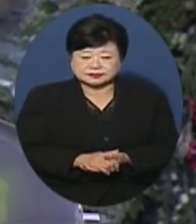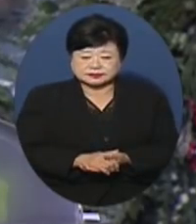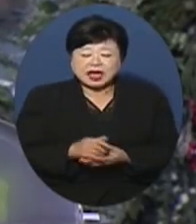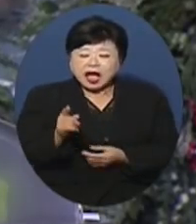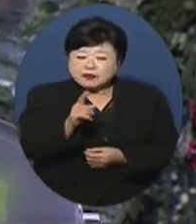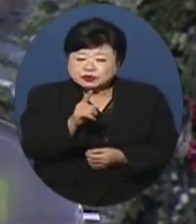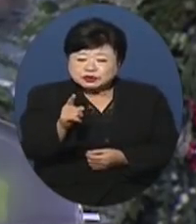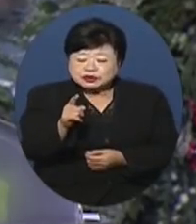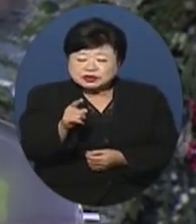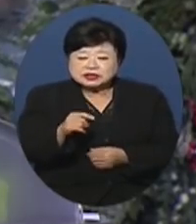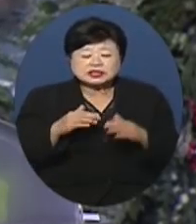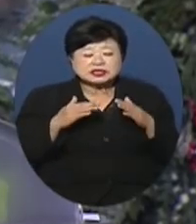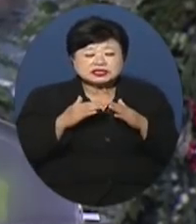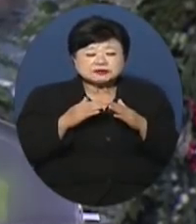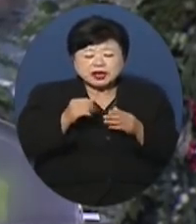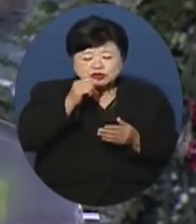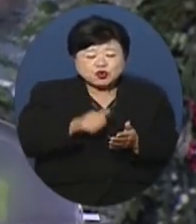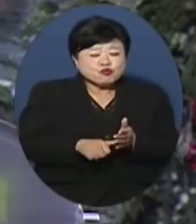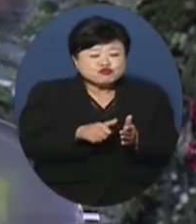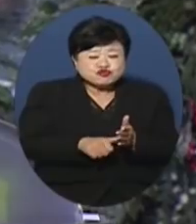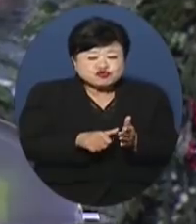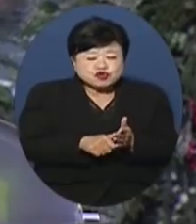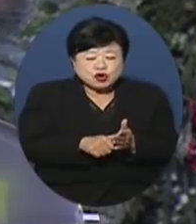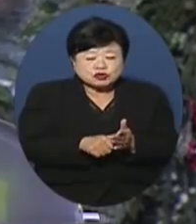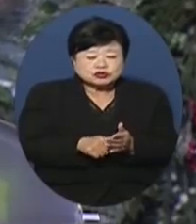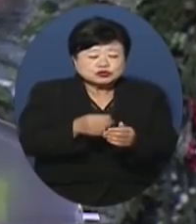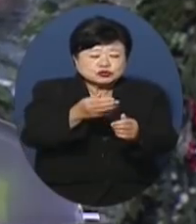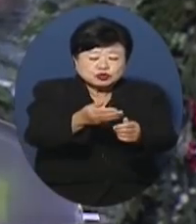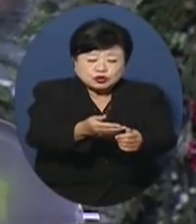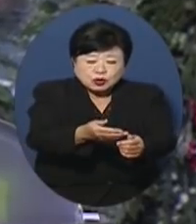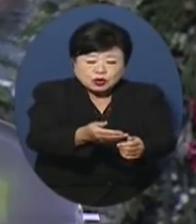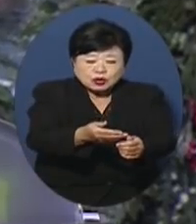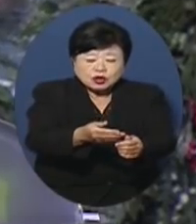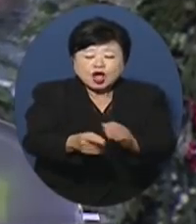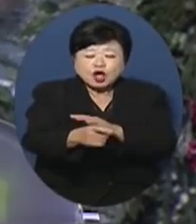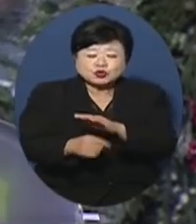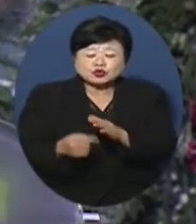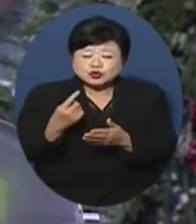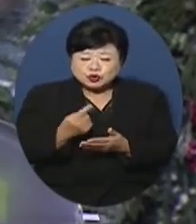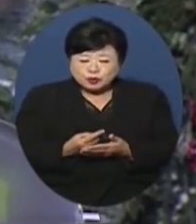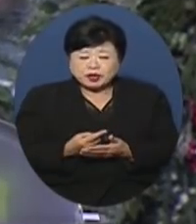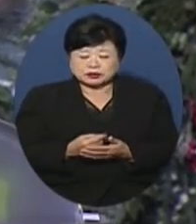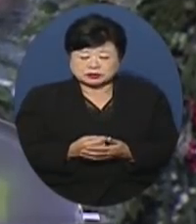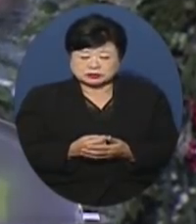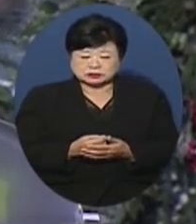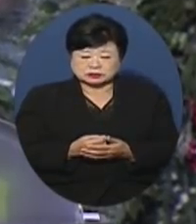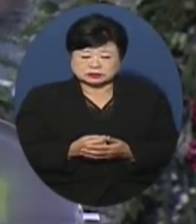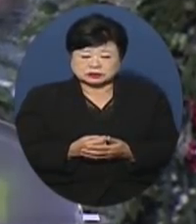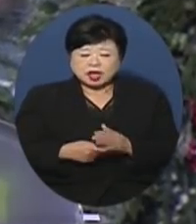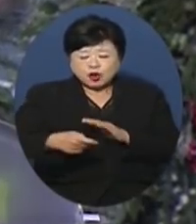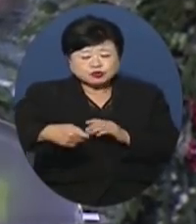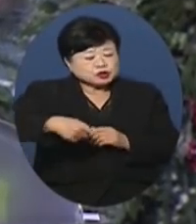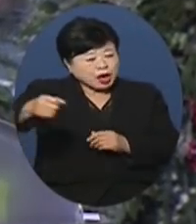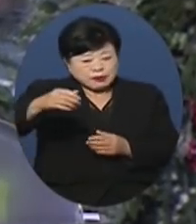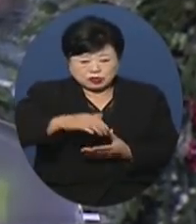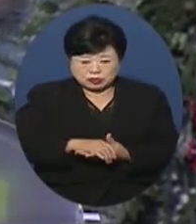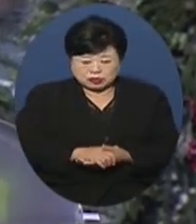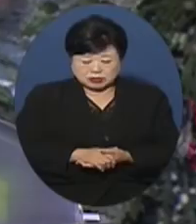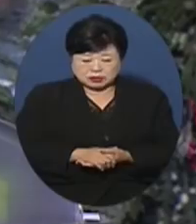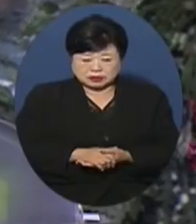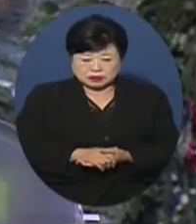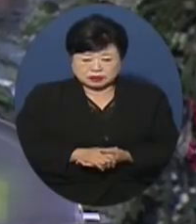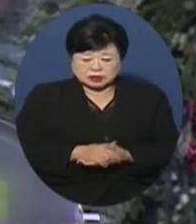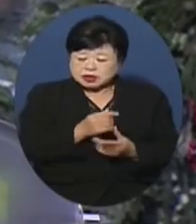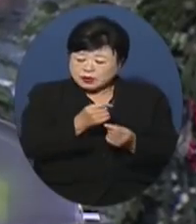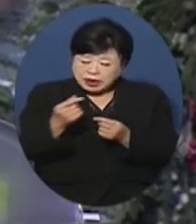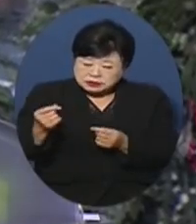아무리 집에 좋은 물건을 갖다 놓아도 도둑이 있으면 자꾸 훔쳐나가 버립니다.